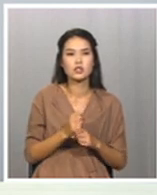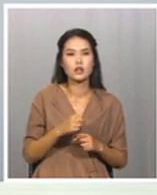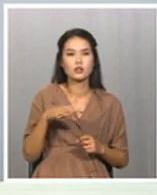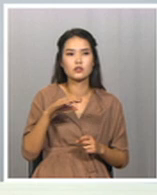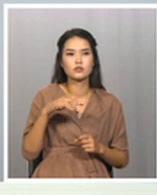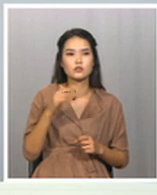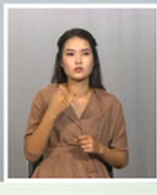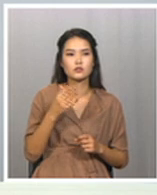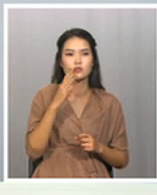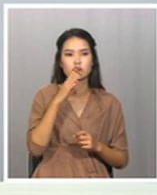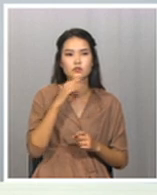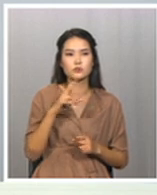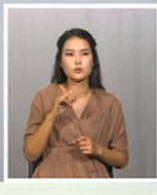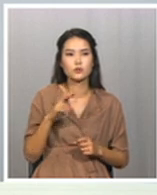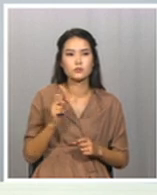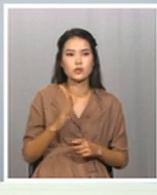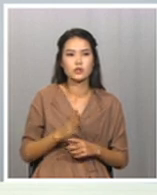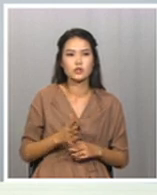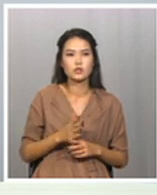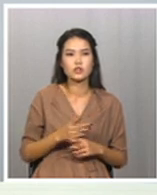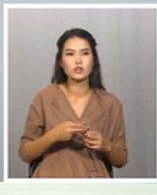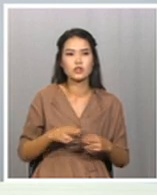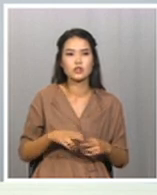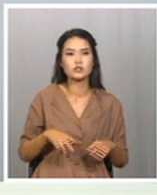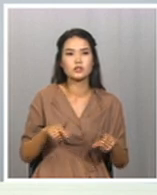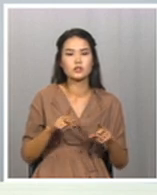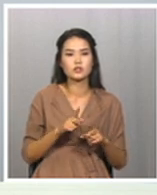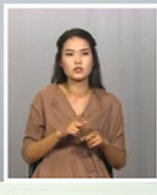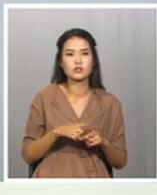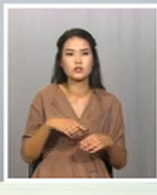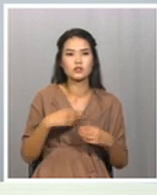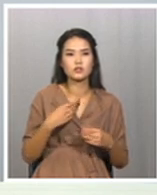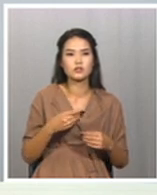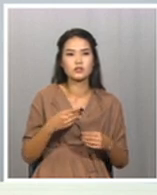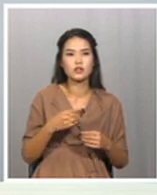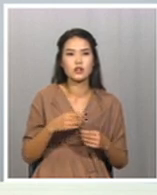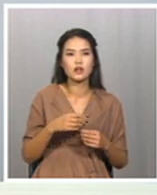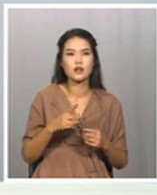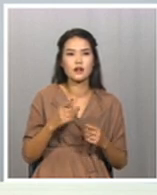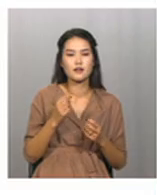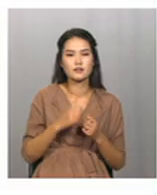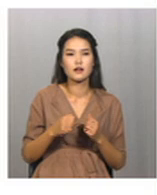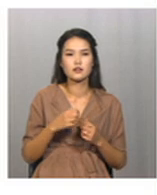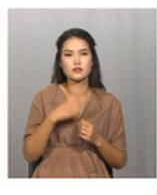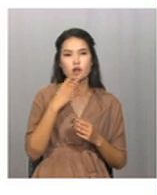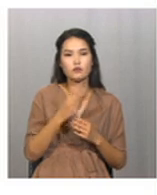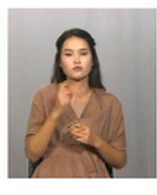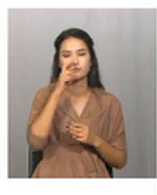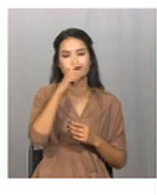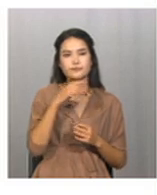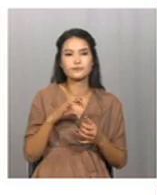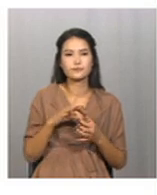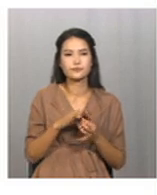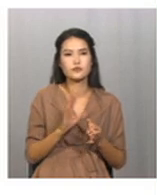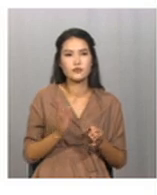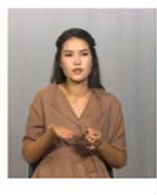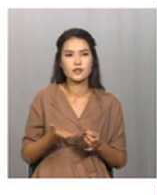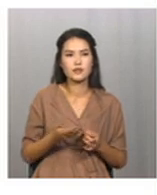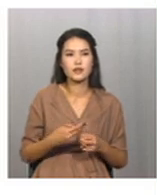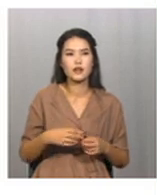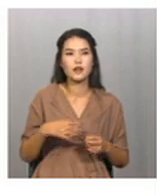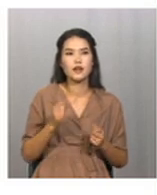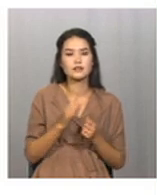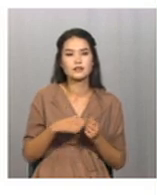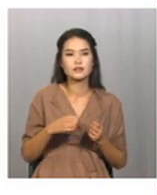теңдеу. Яғни бұдан қорытынды ерімейтін негіздер де сұйылтылған күкірт қышқылымен әрекеттеседі.